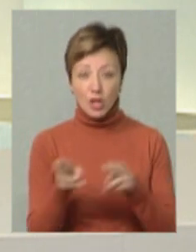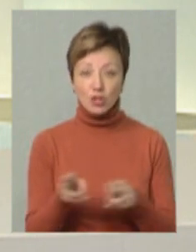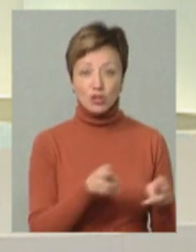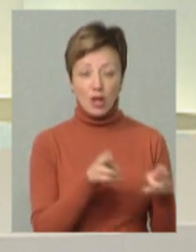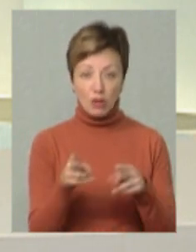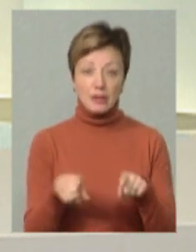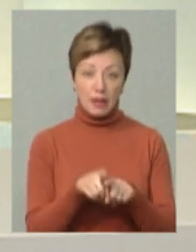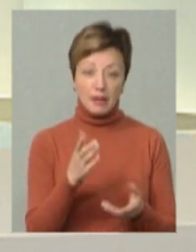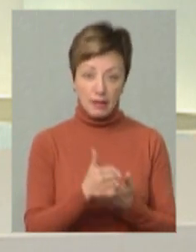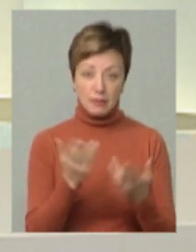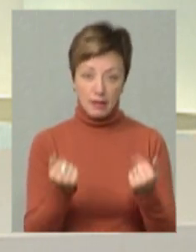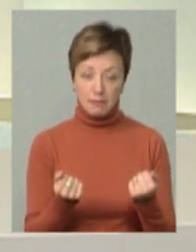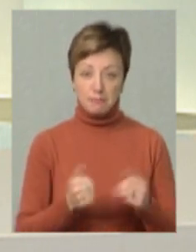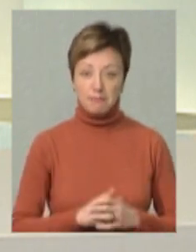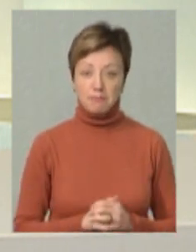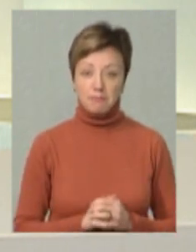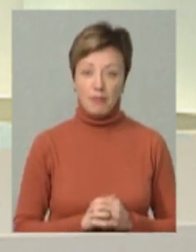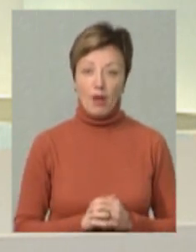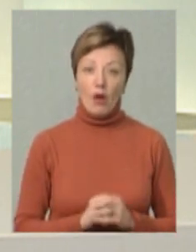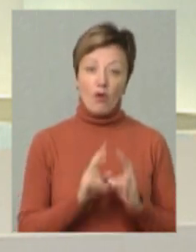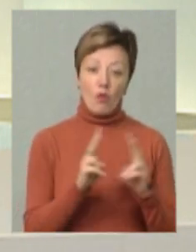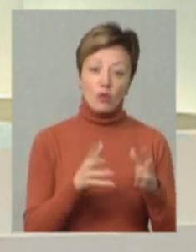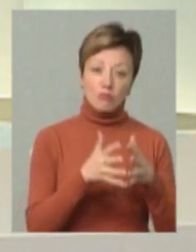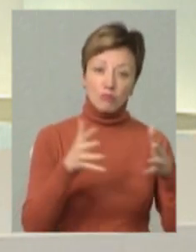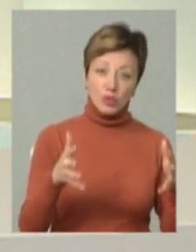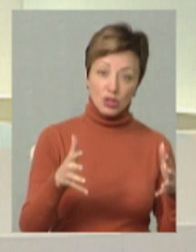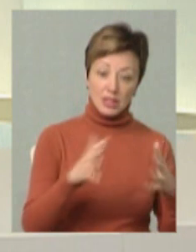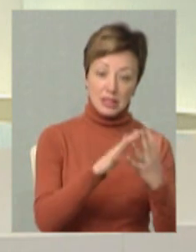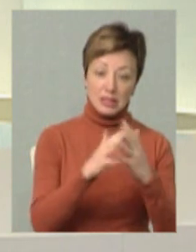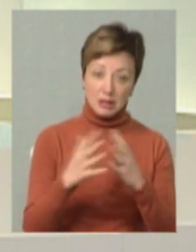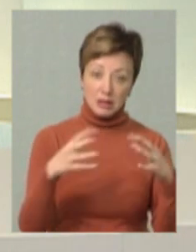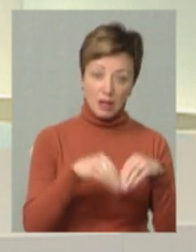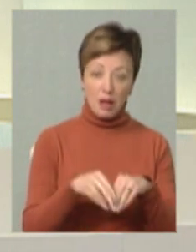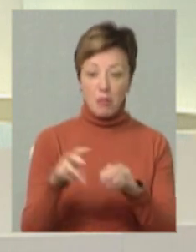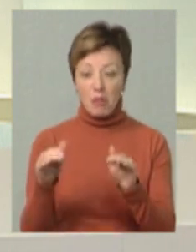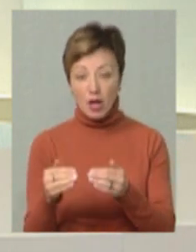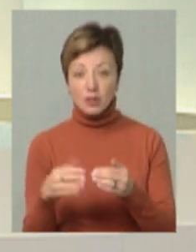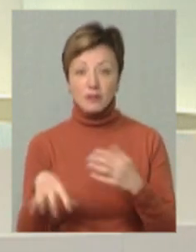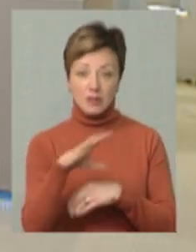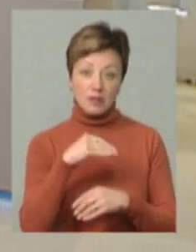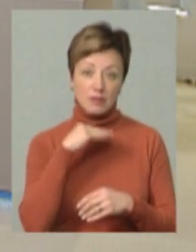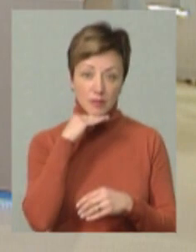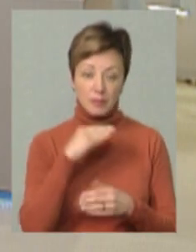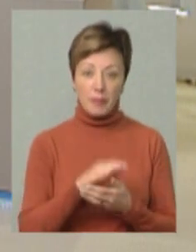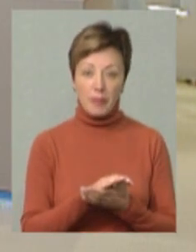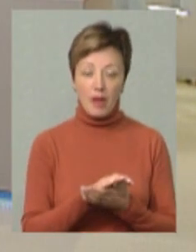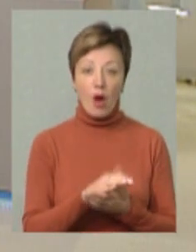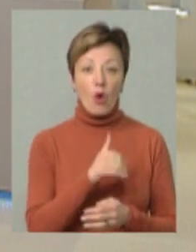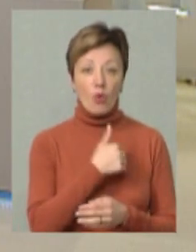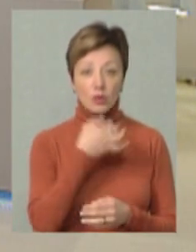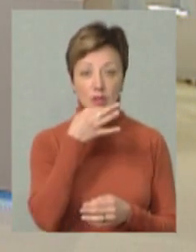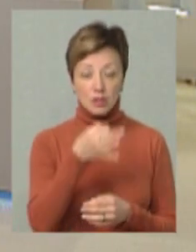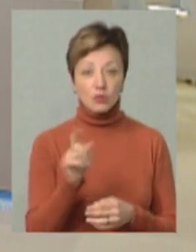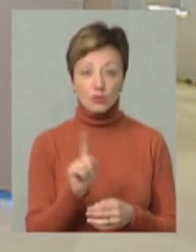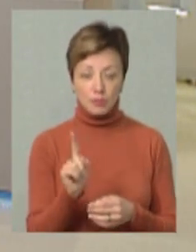доїжджають. Це так і є. В когось є більше парафій, в когось менше є, але на всіх вистачає. І хочеться зауважити,